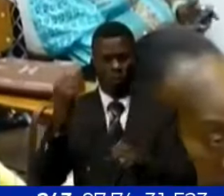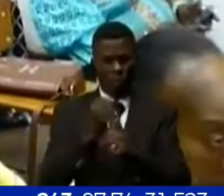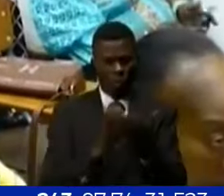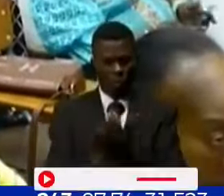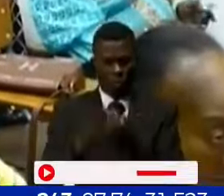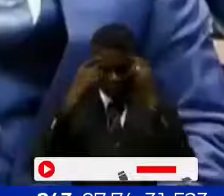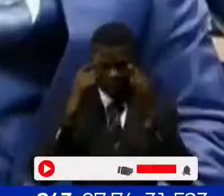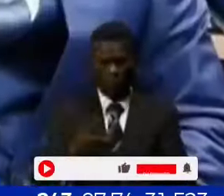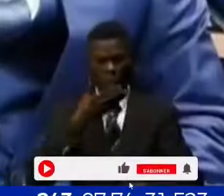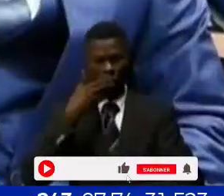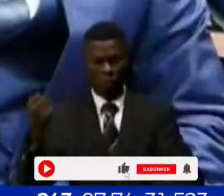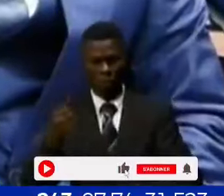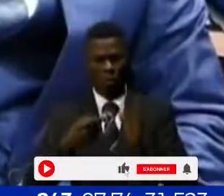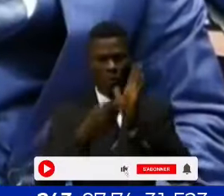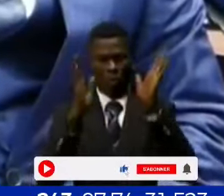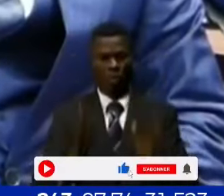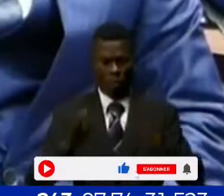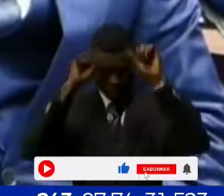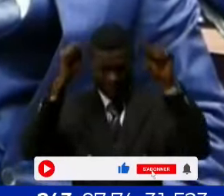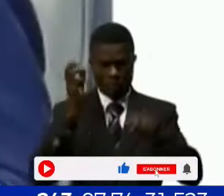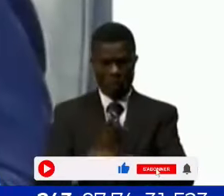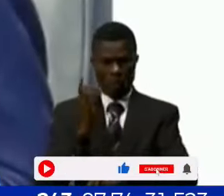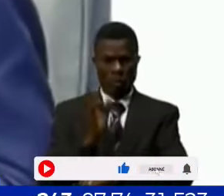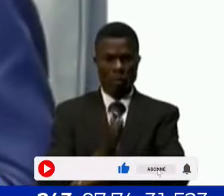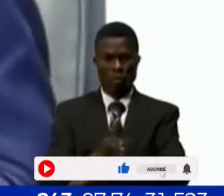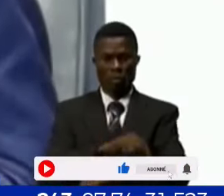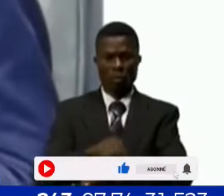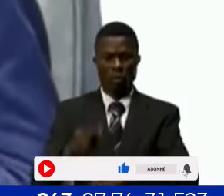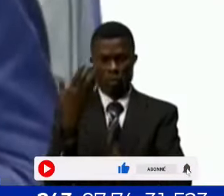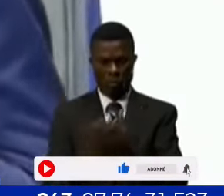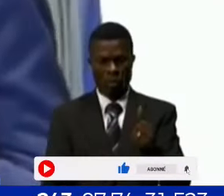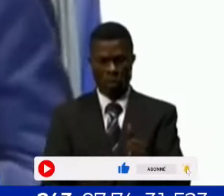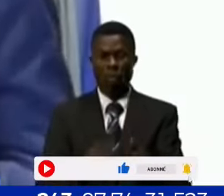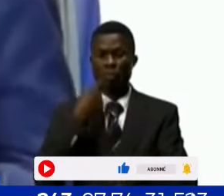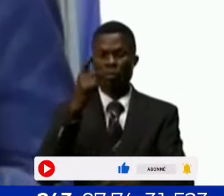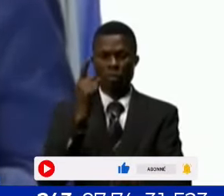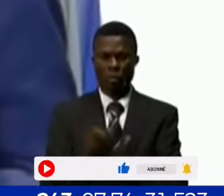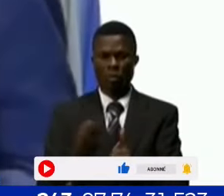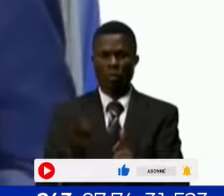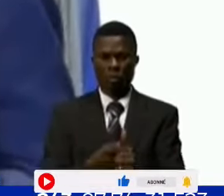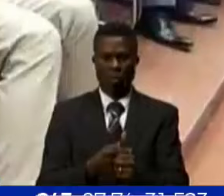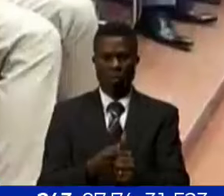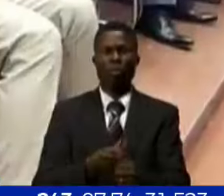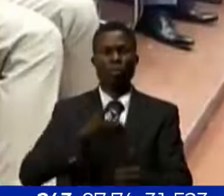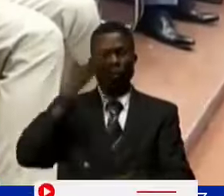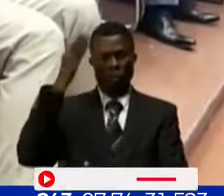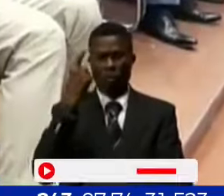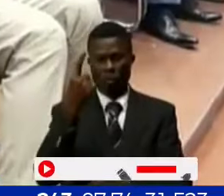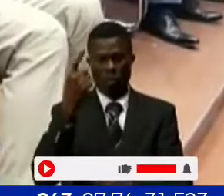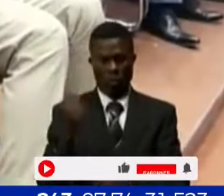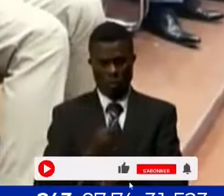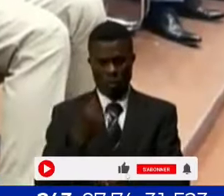et la détermination, les représentants du président du conseil d'administration empêché a mis un accent particulier sur l'esprit de travail qui